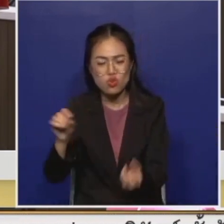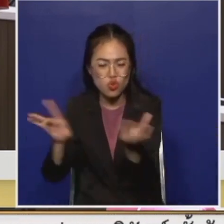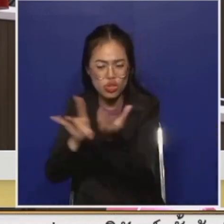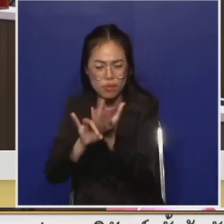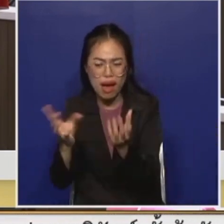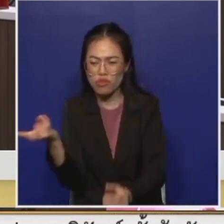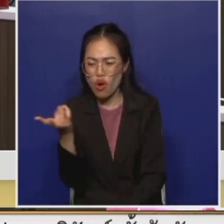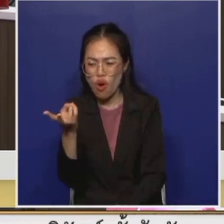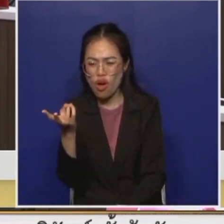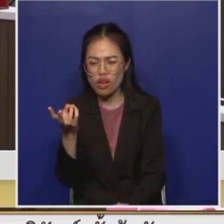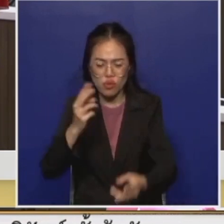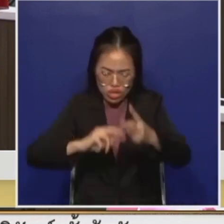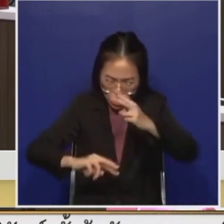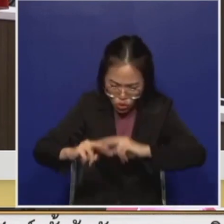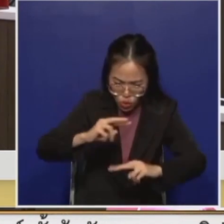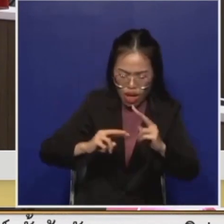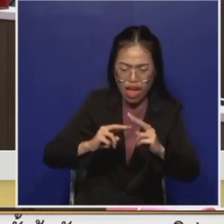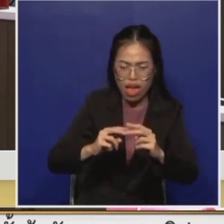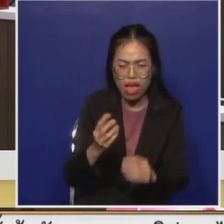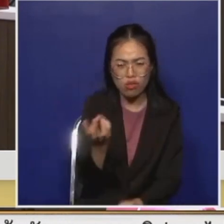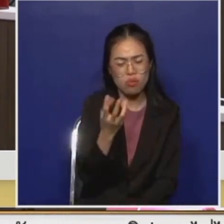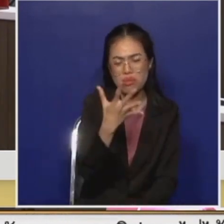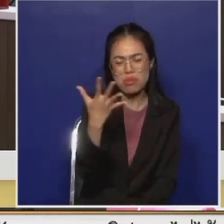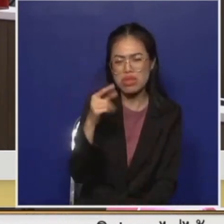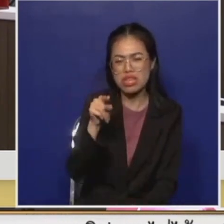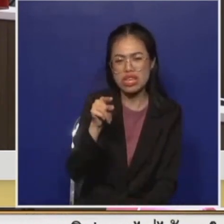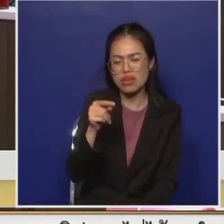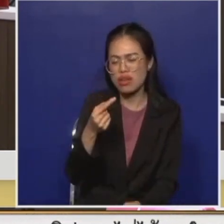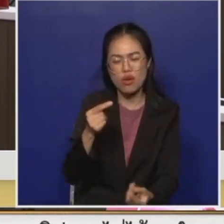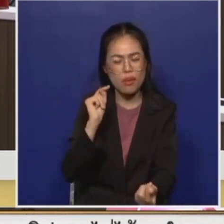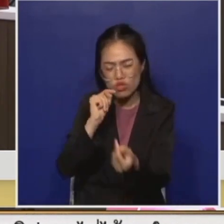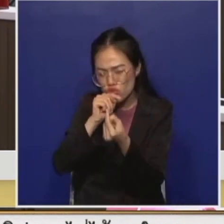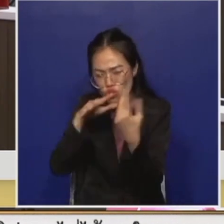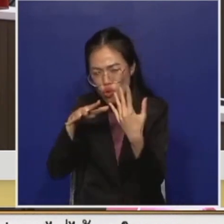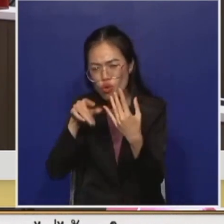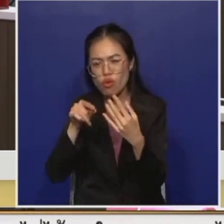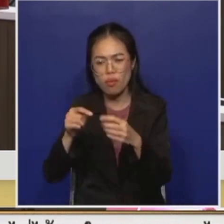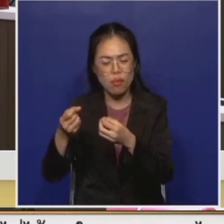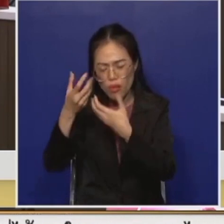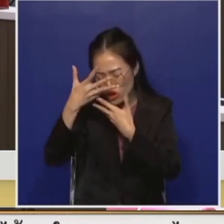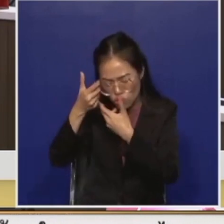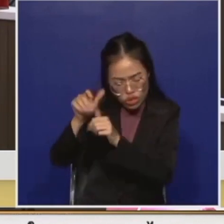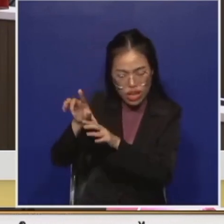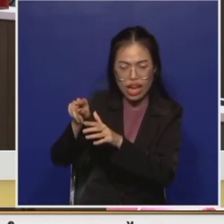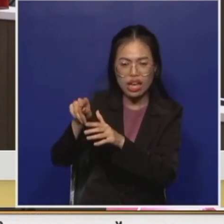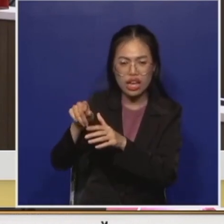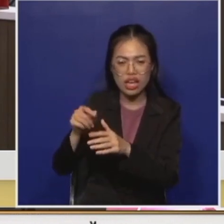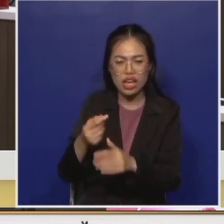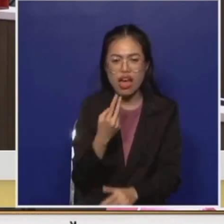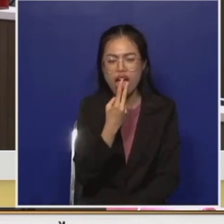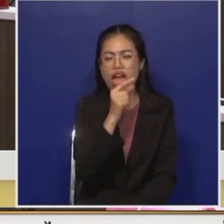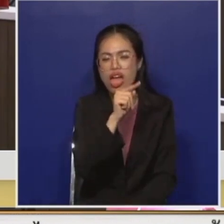การเยวยาที่ไม่มีความเหมาะสมปลอยประละเลยเห็น